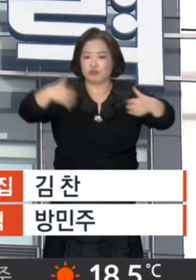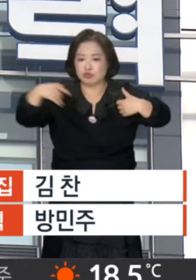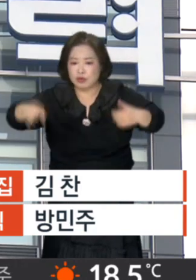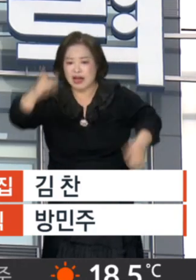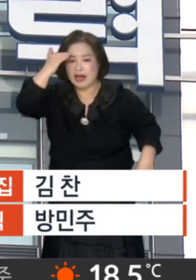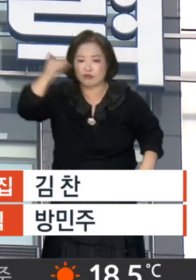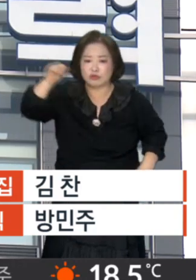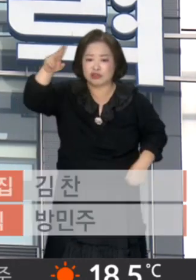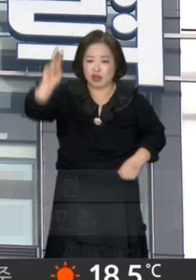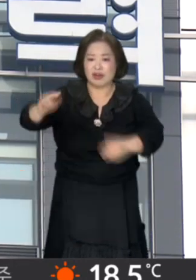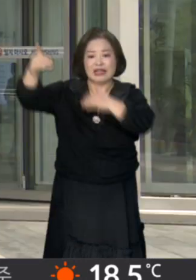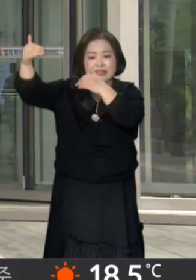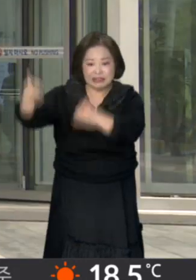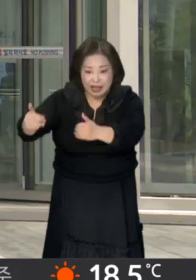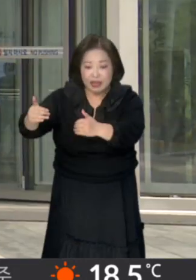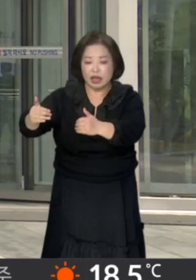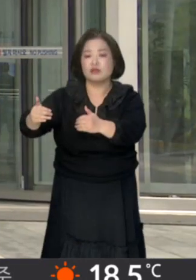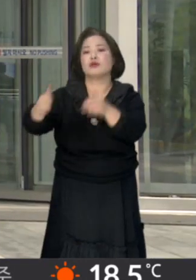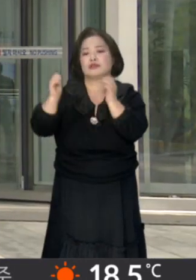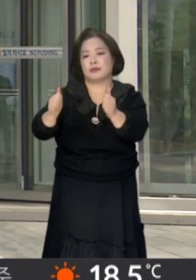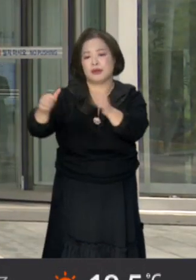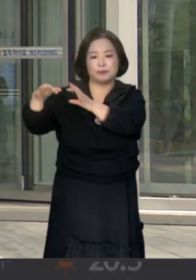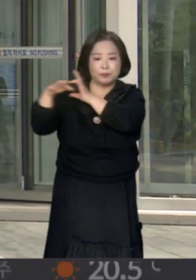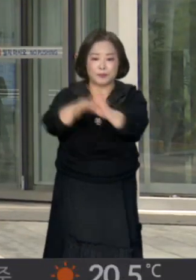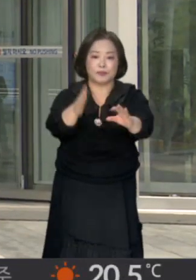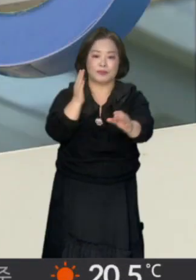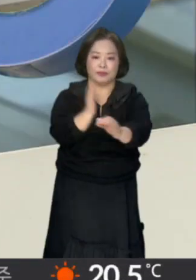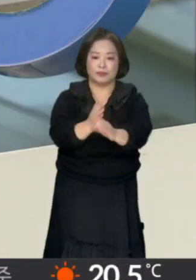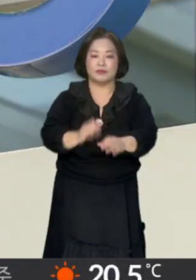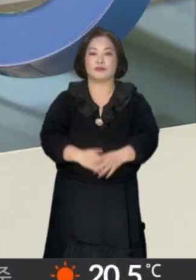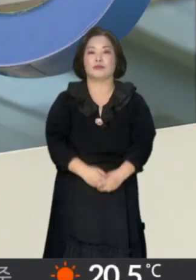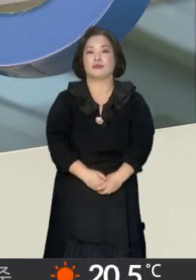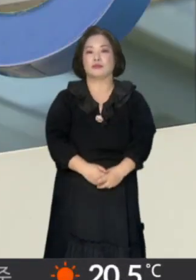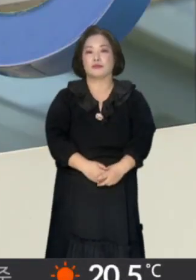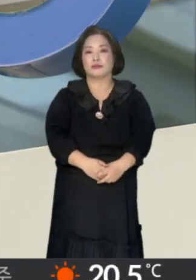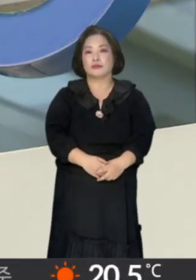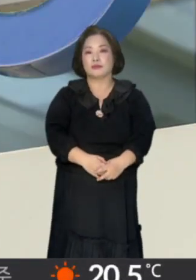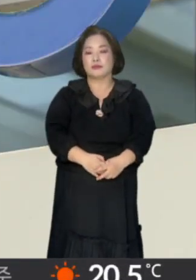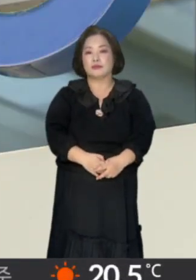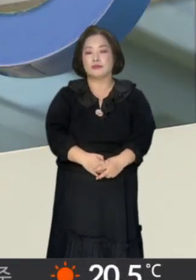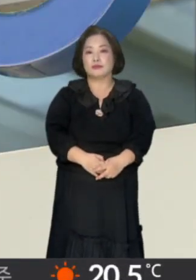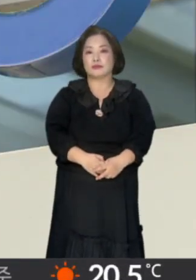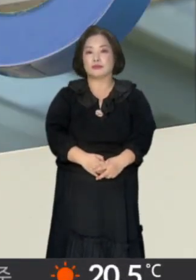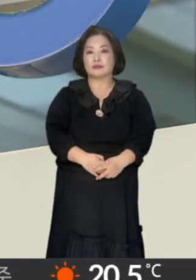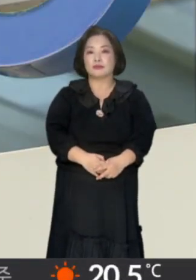한국전력공사 사이에도 민사소송이 이어지고 있습니다. 연합뉴스TV 정래원입니다.